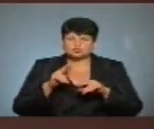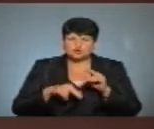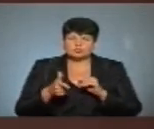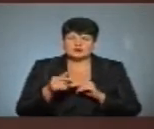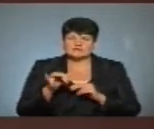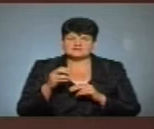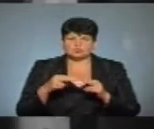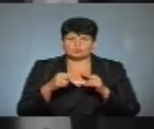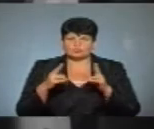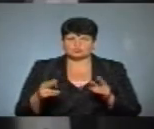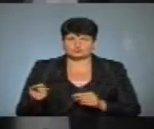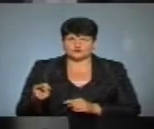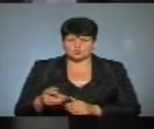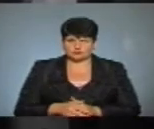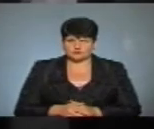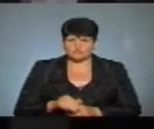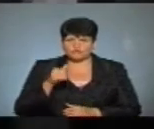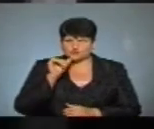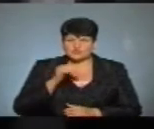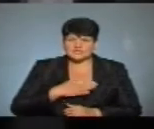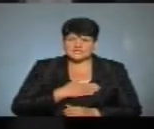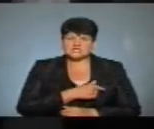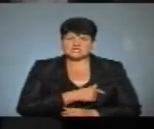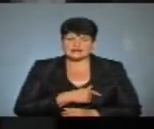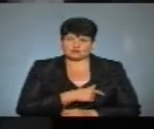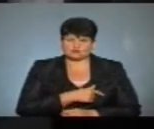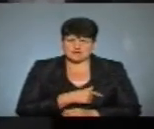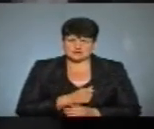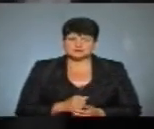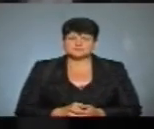Тернополі. Вчора наші депутати